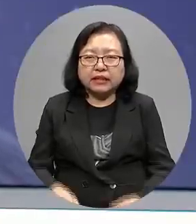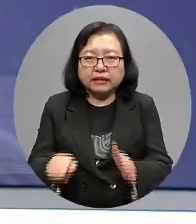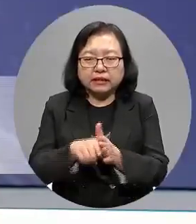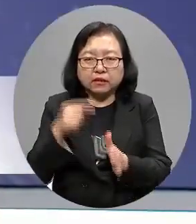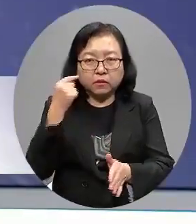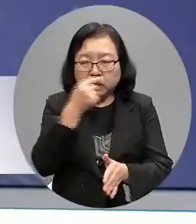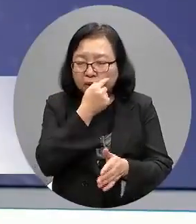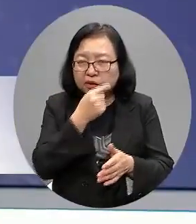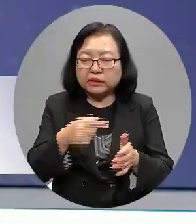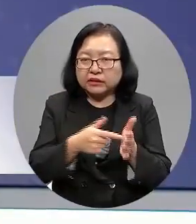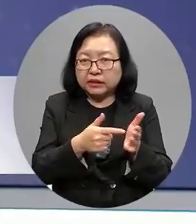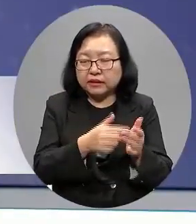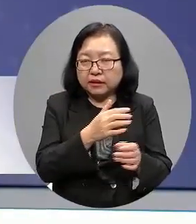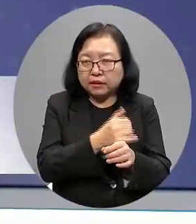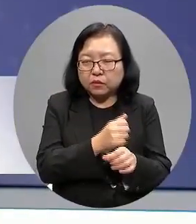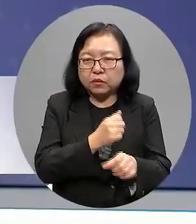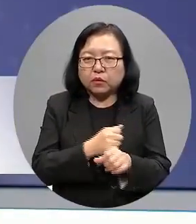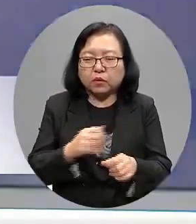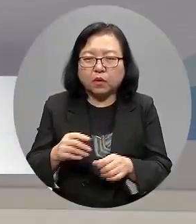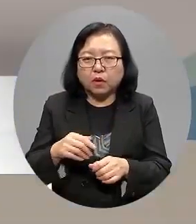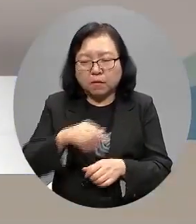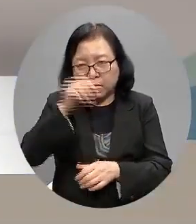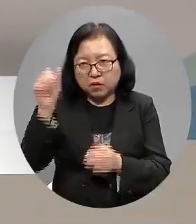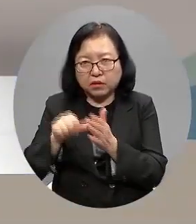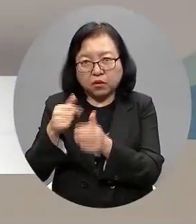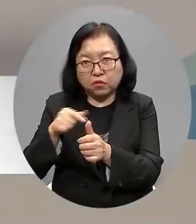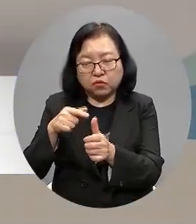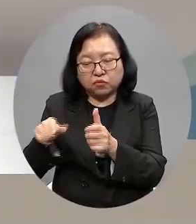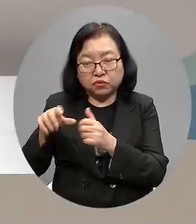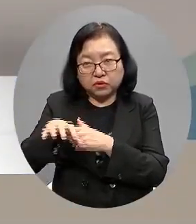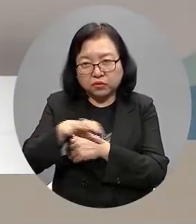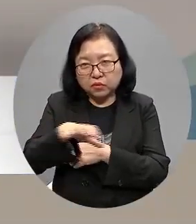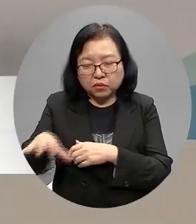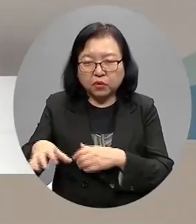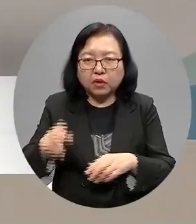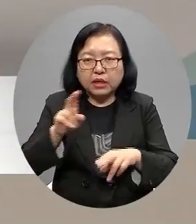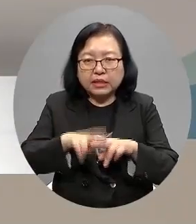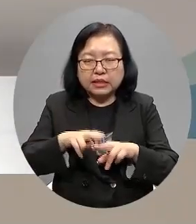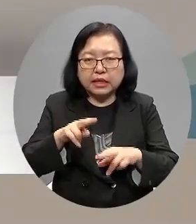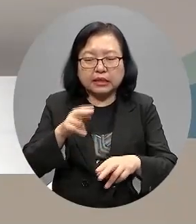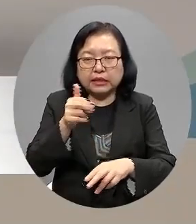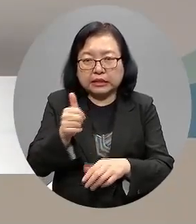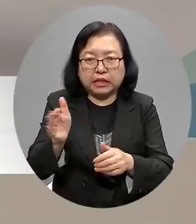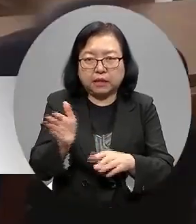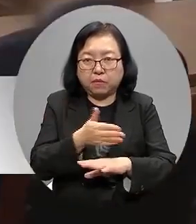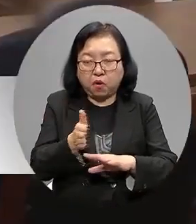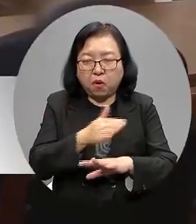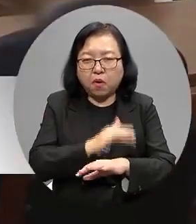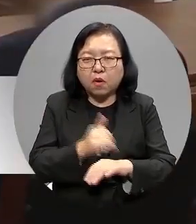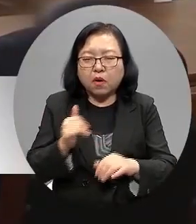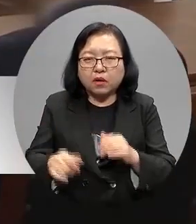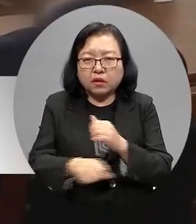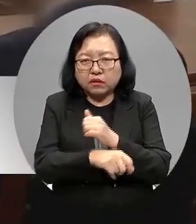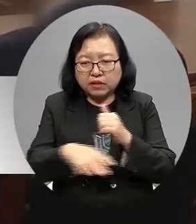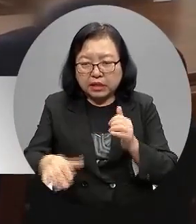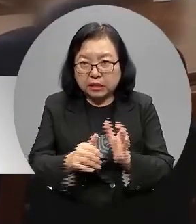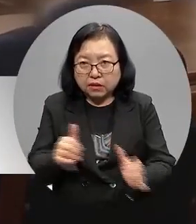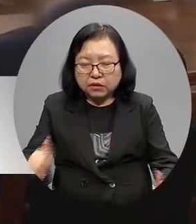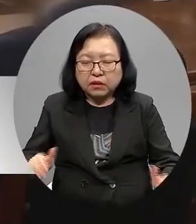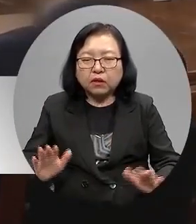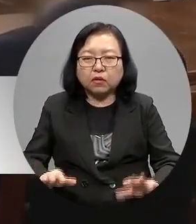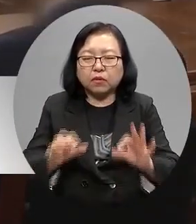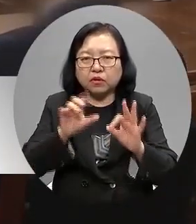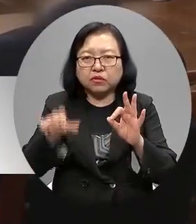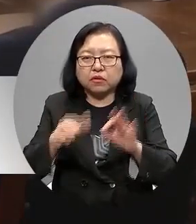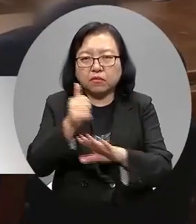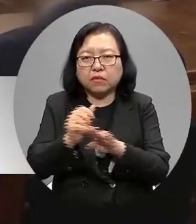신용보증재단과 인재평생 교육 진흥원 등 공석인 충청북도 산하 기관장의 이달 하순부터 임명됩니다